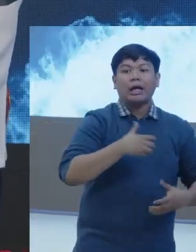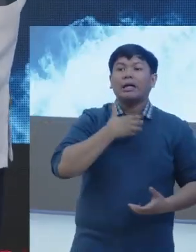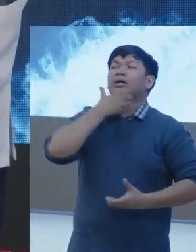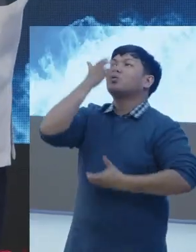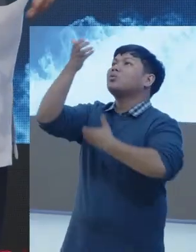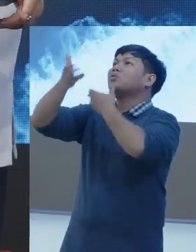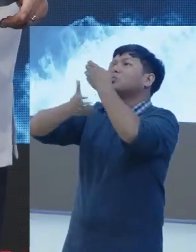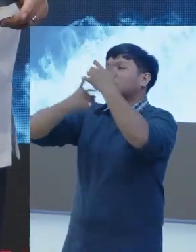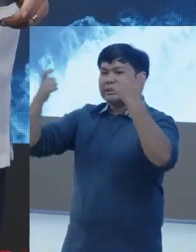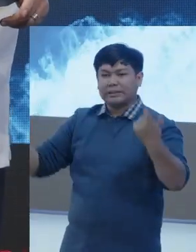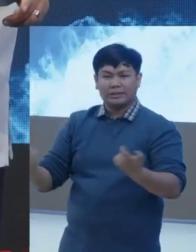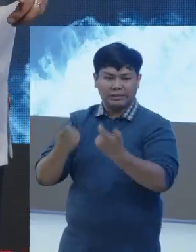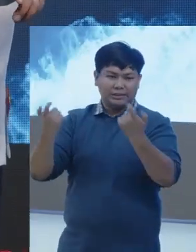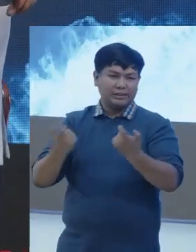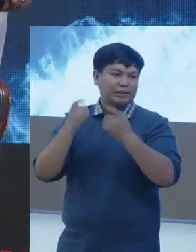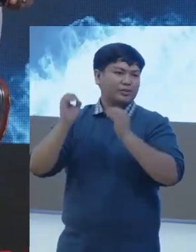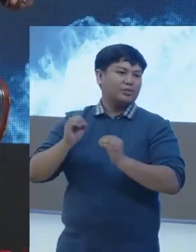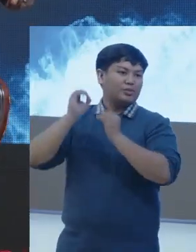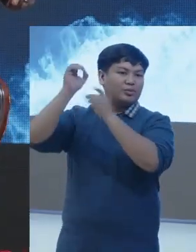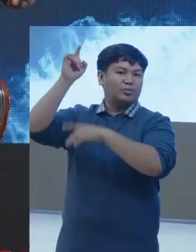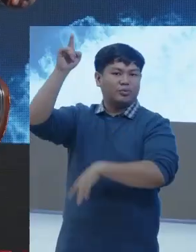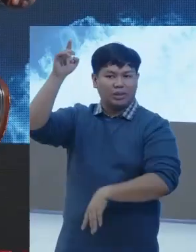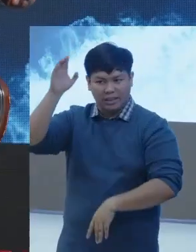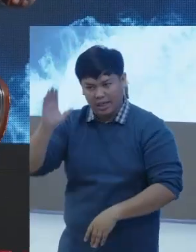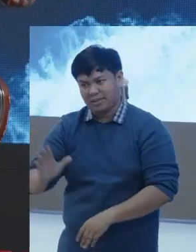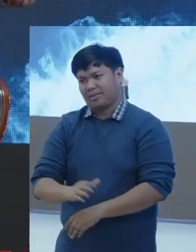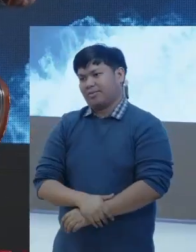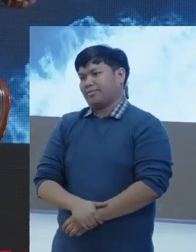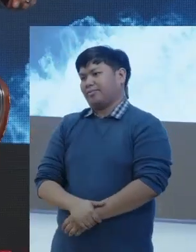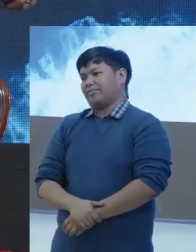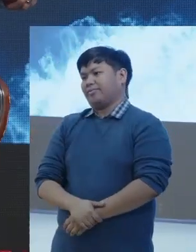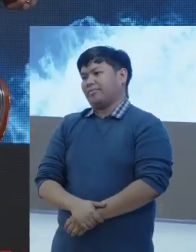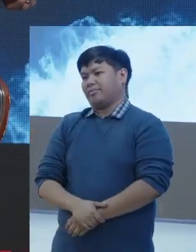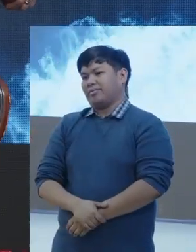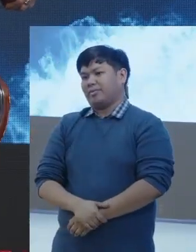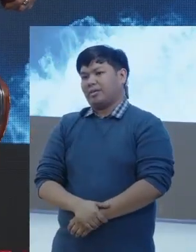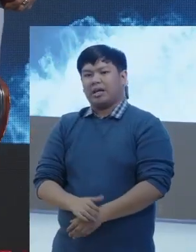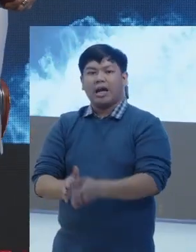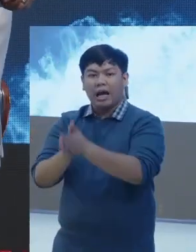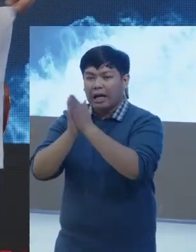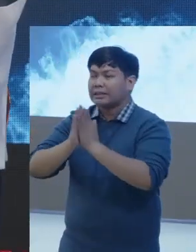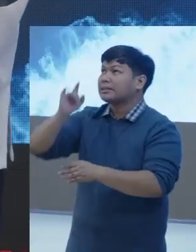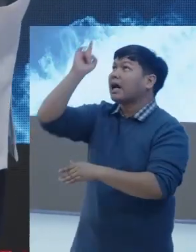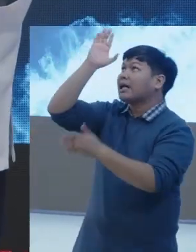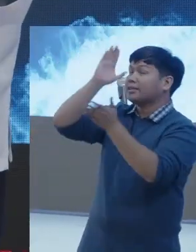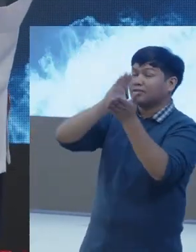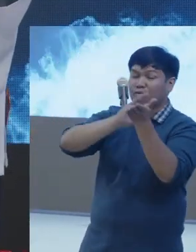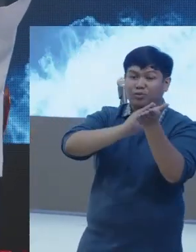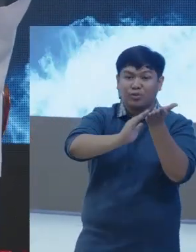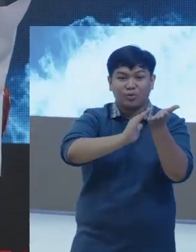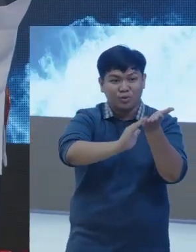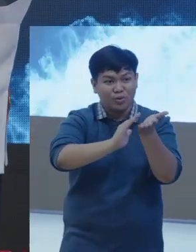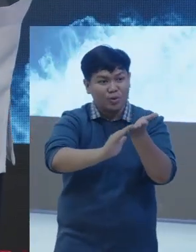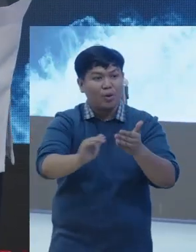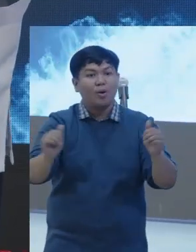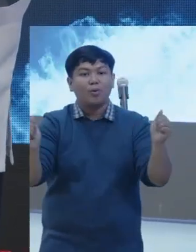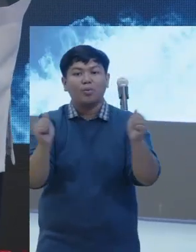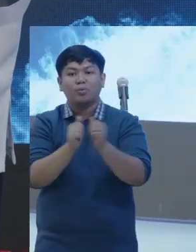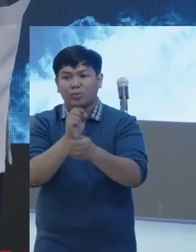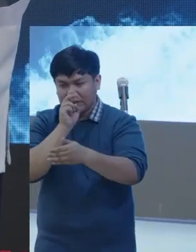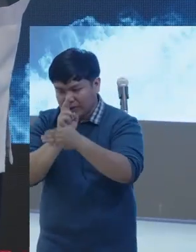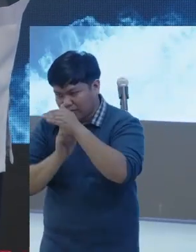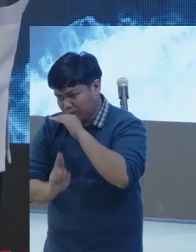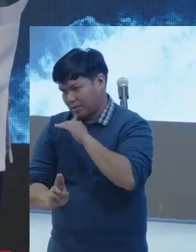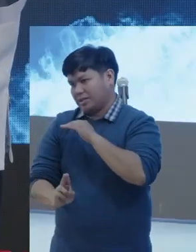their iniquities of their fathers. Humingi sila ng tawad na may